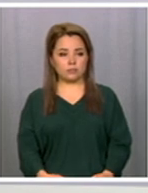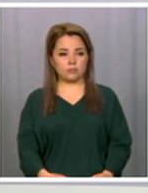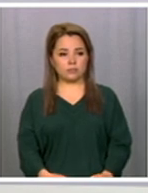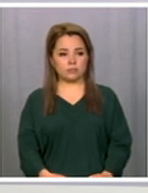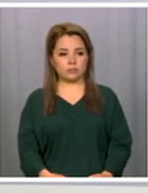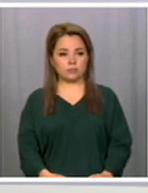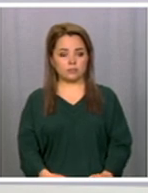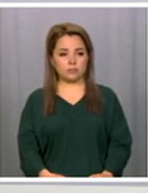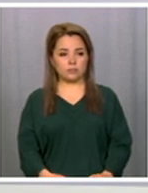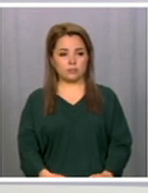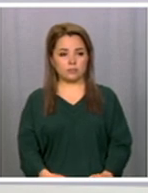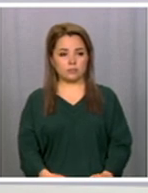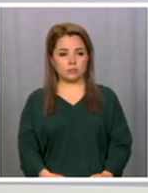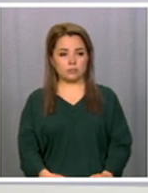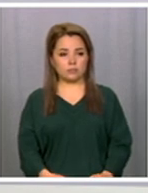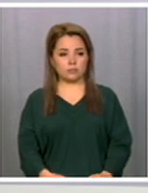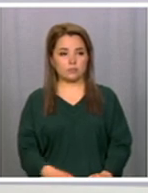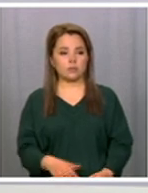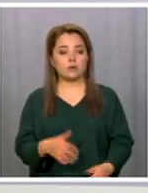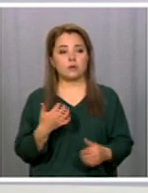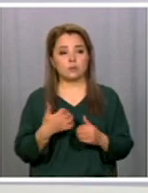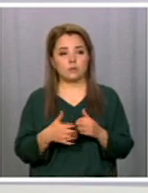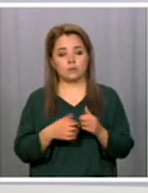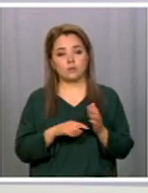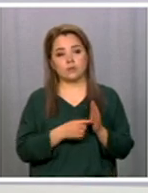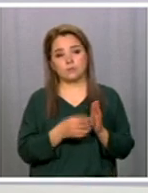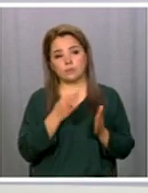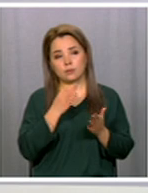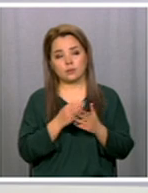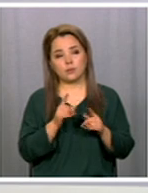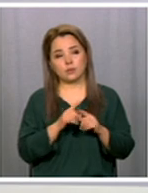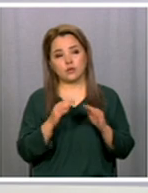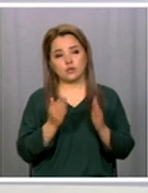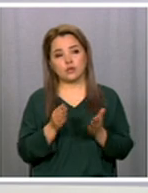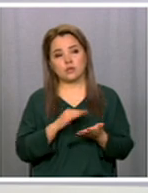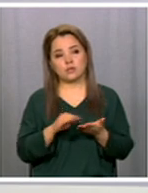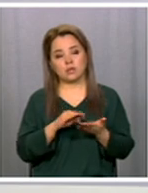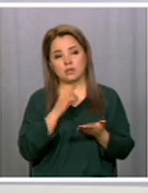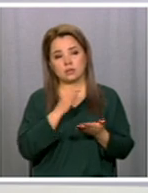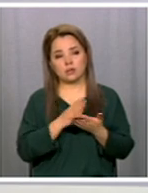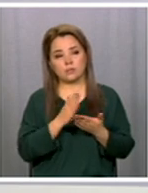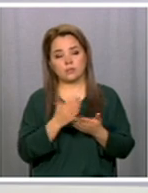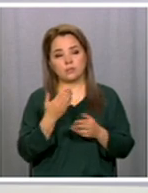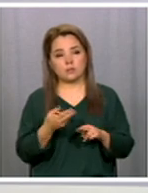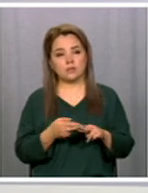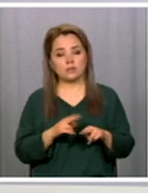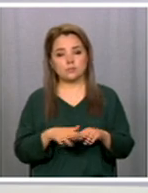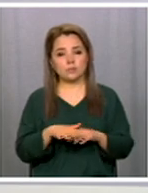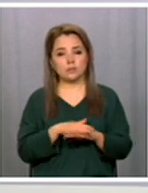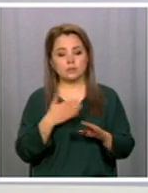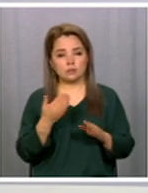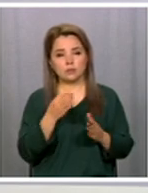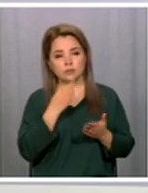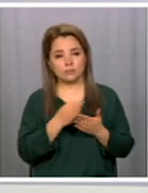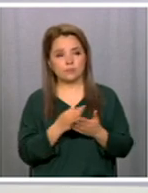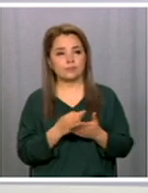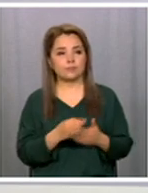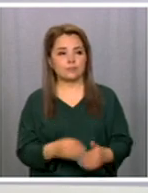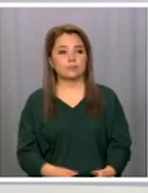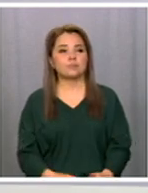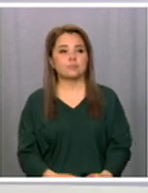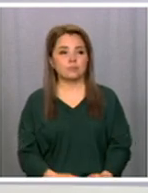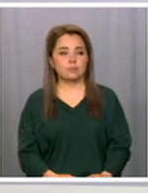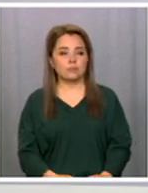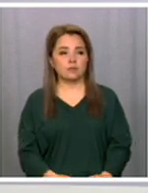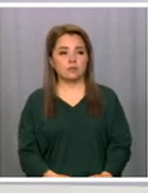Алымында және бөлімінде ортақ көбейткіш x-ті жақшаның сыртына шығарып жазайық. X көбейту x азайтылған 2,